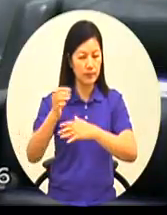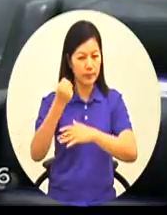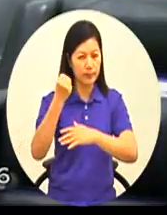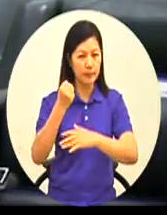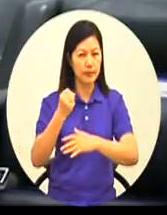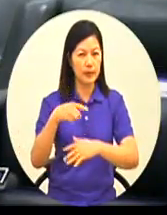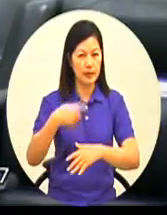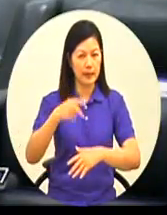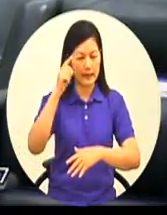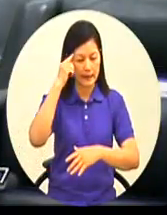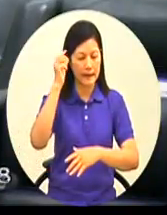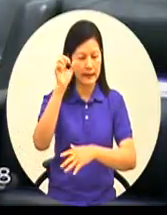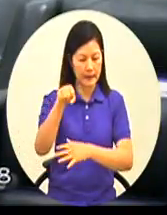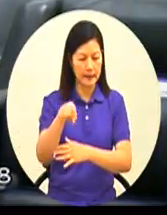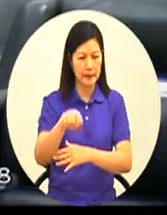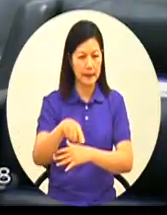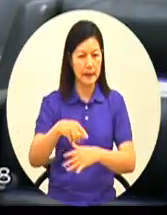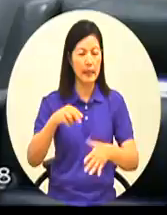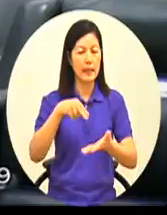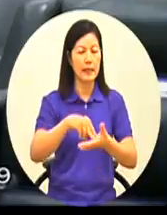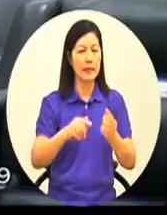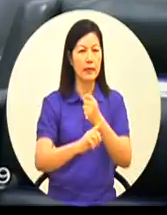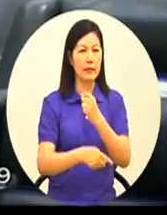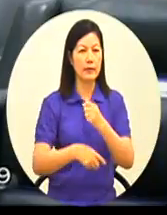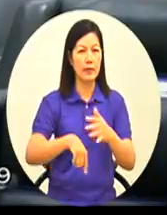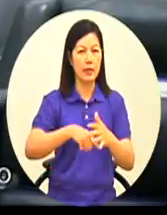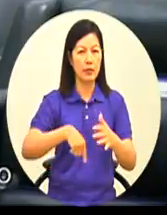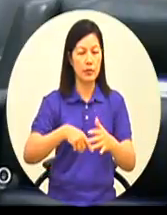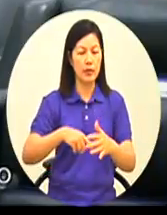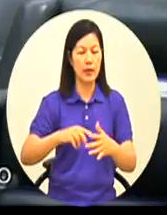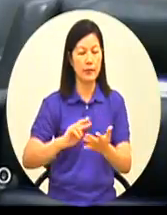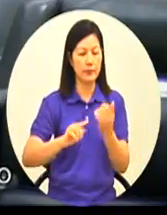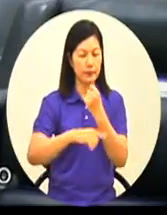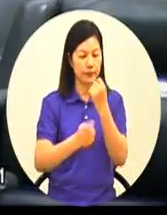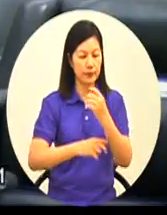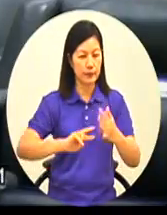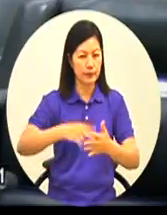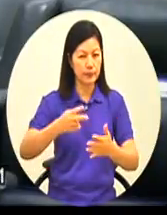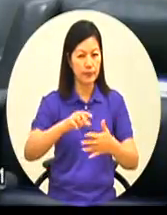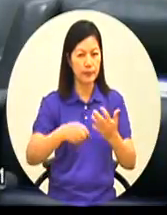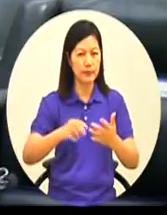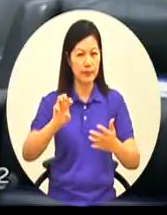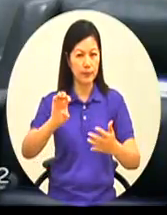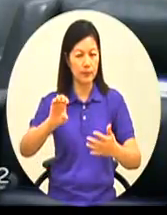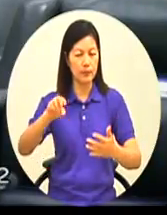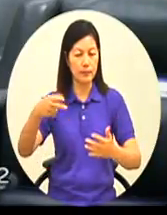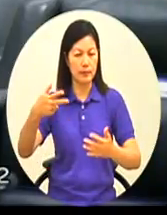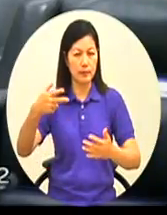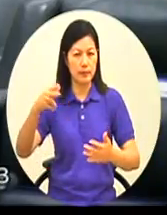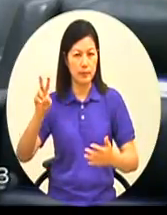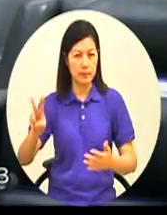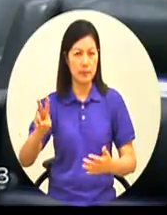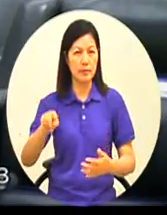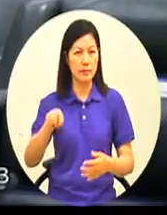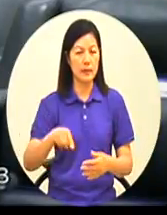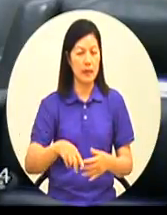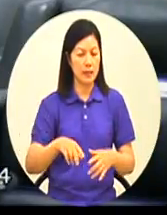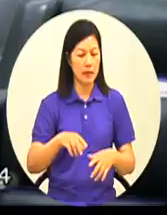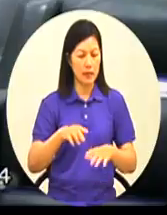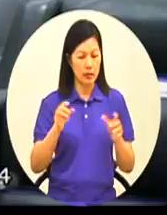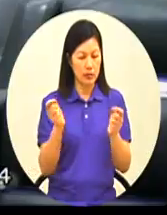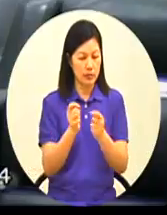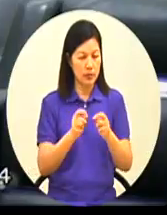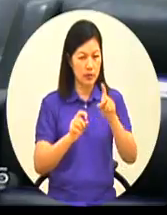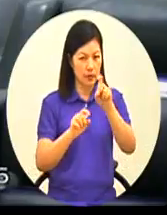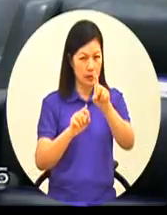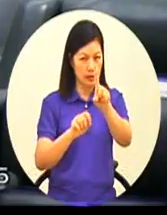定现在立法院正在要修订的这个民法972条。那最近呢，11月8号也是最近的